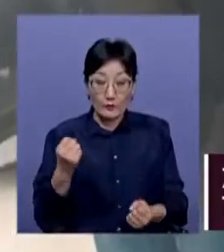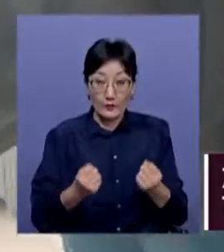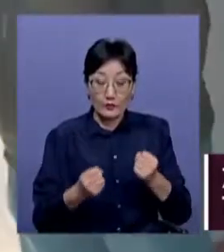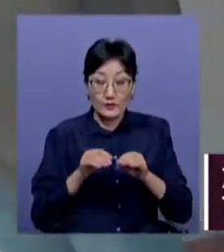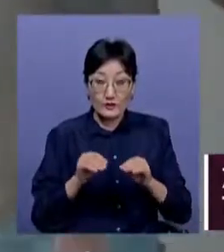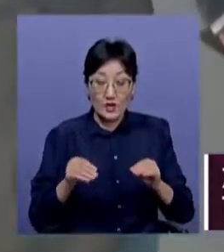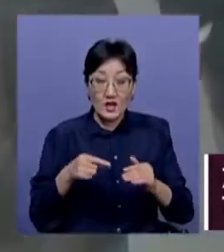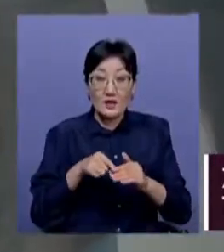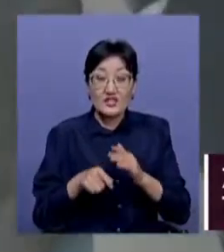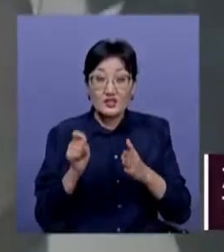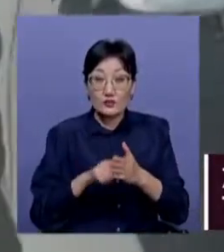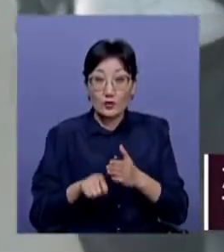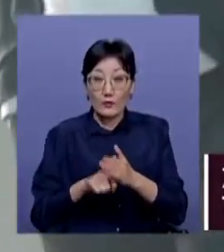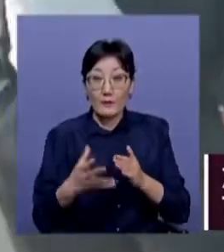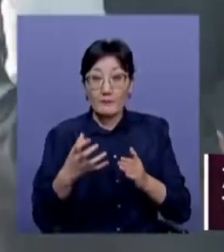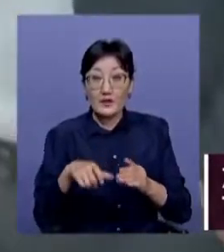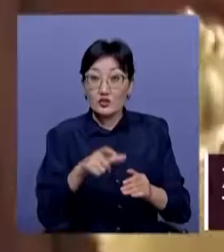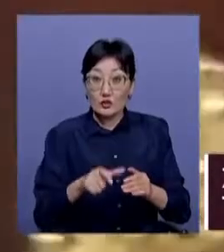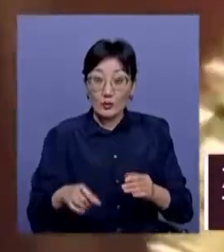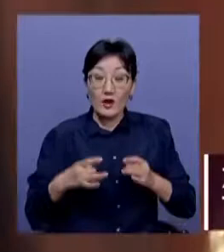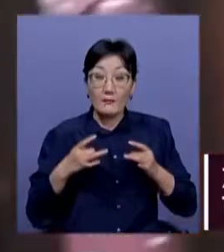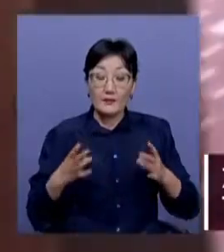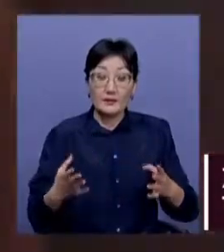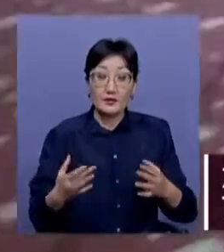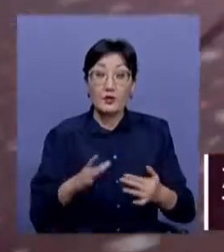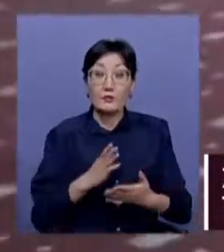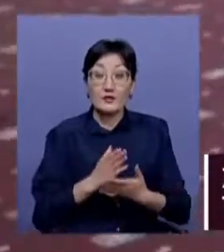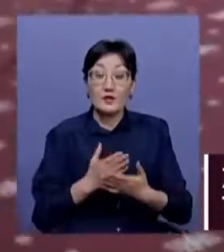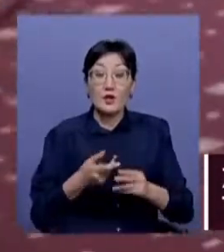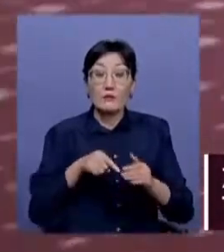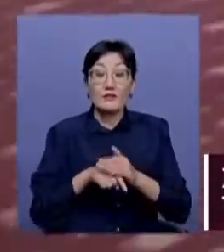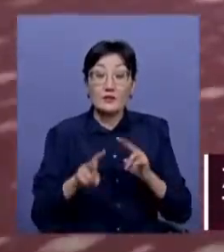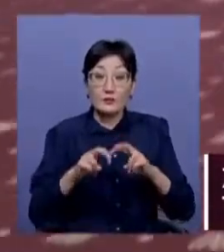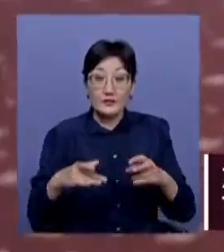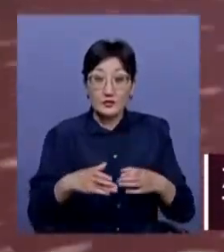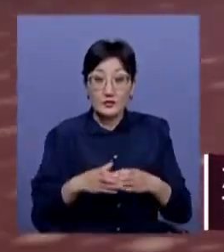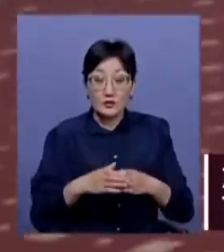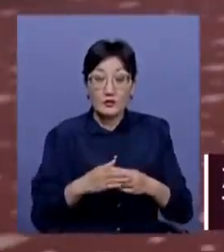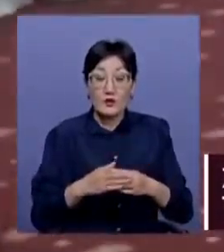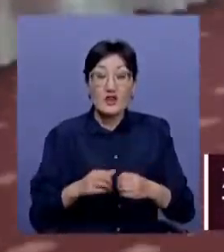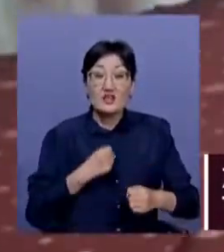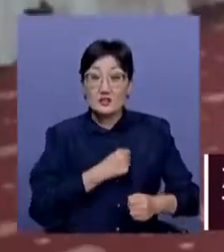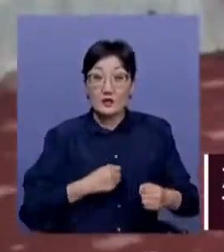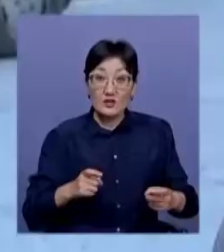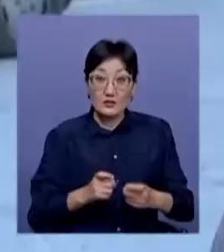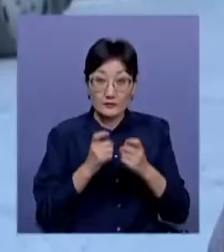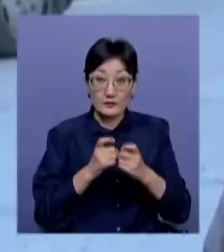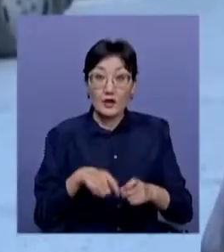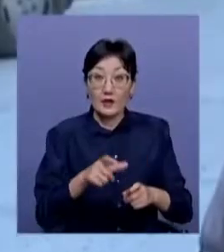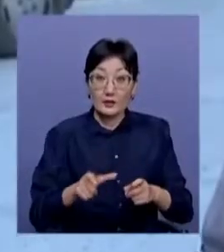қоймай, іштен құлыптап 500 адамға дейін той жасай беретін болған. Тіпті тексеру тобына сес көрсететіндер де табылыпты.